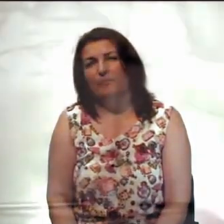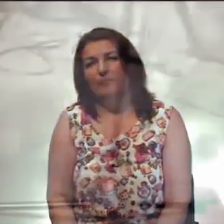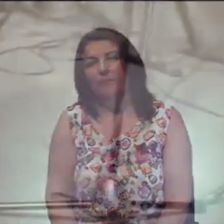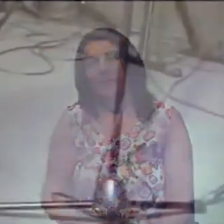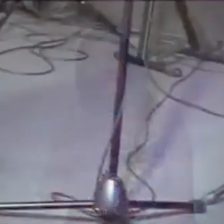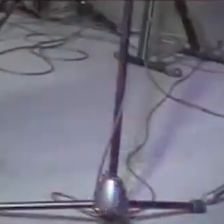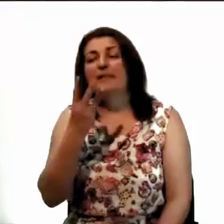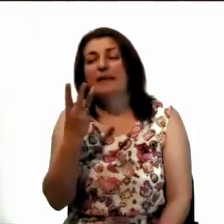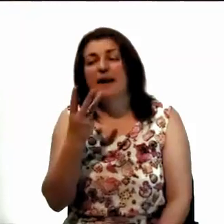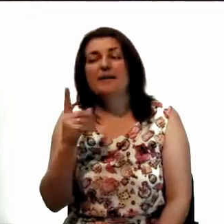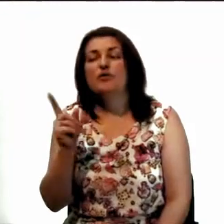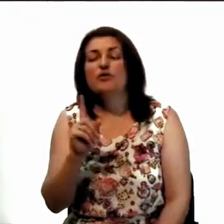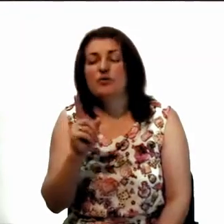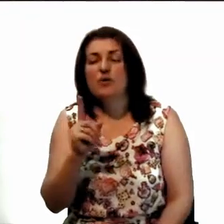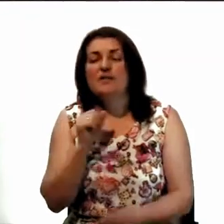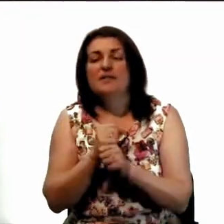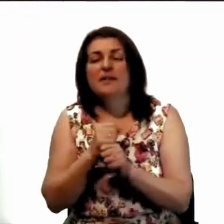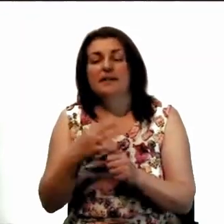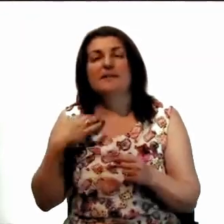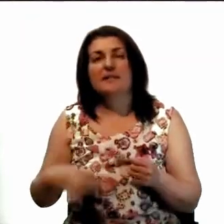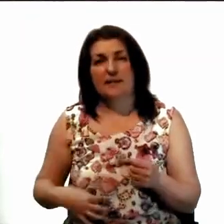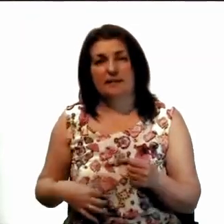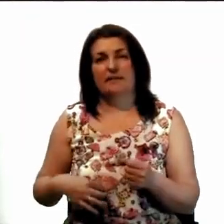Третье, что сделал сын,